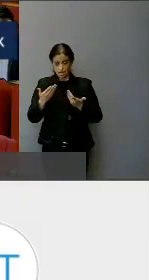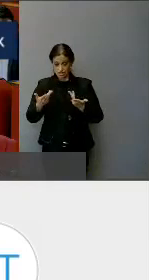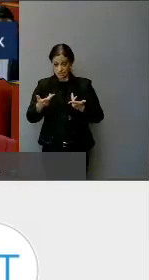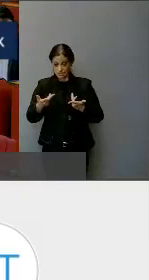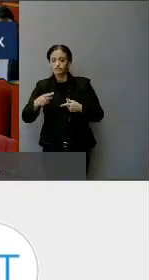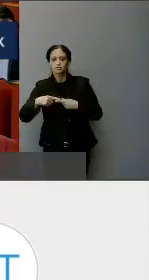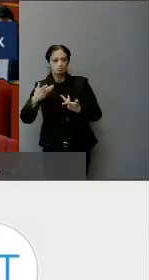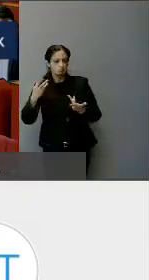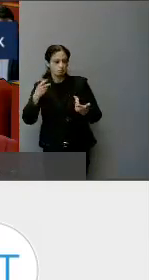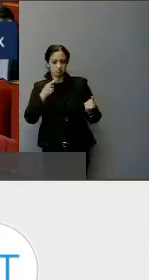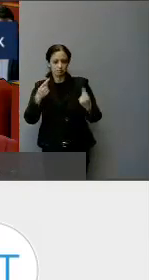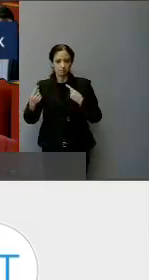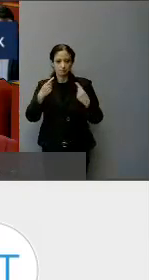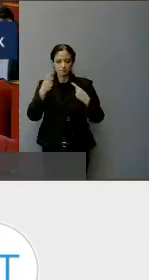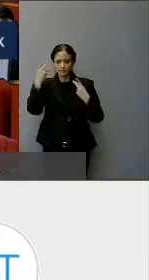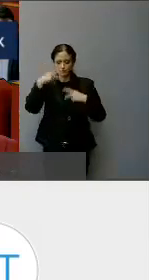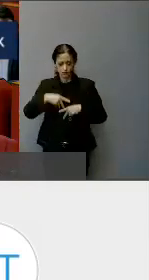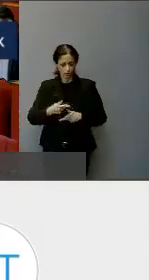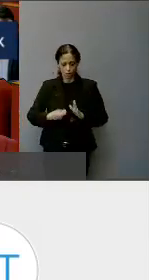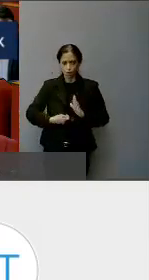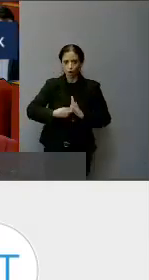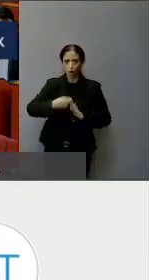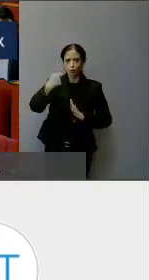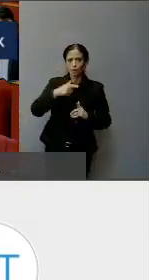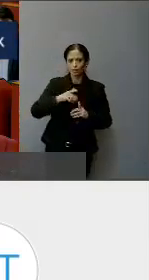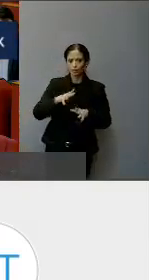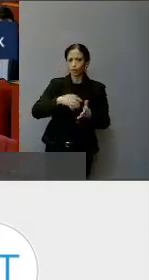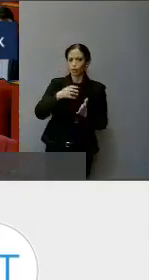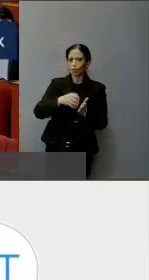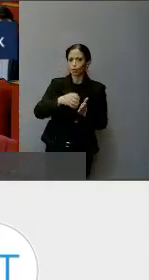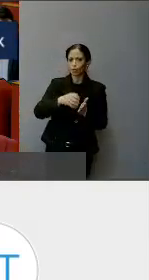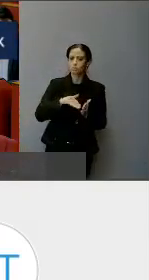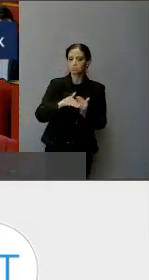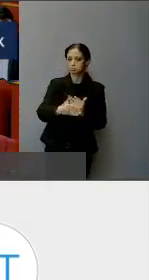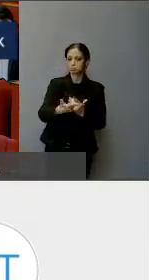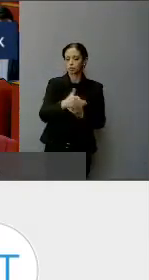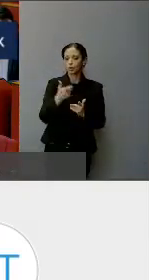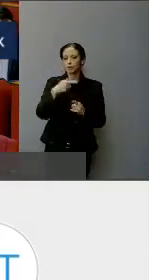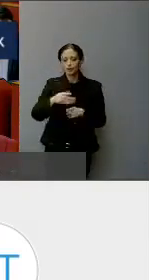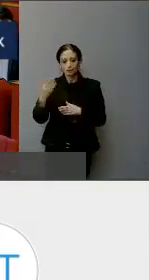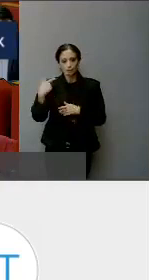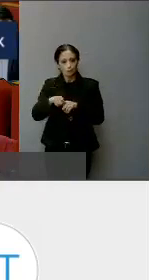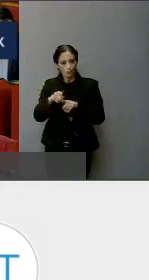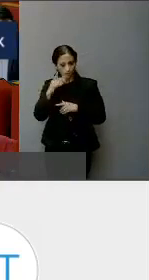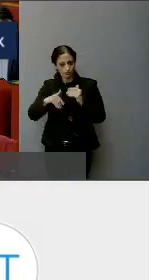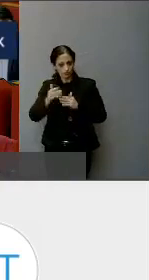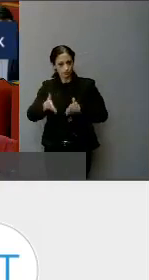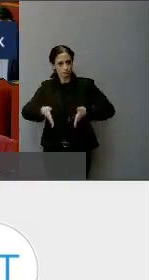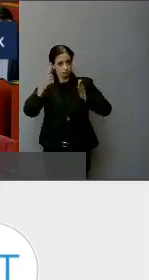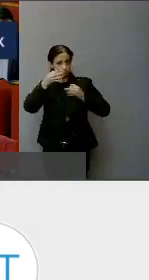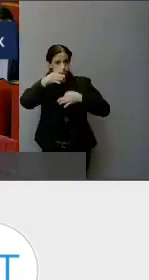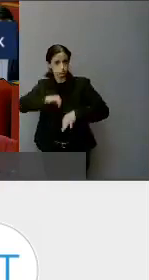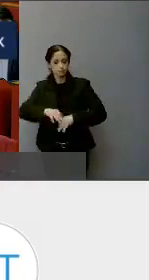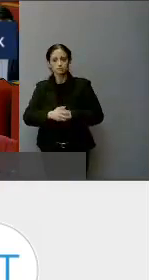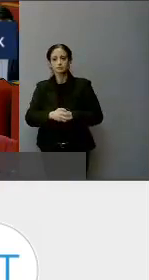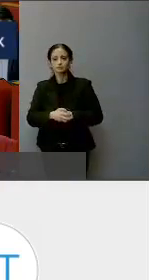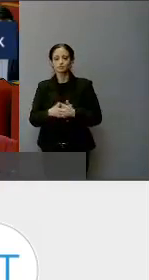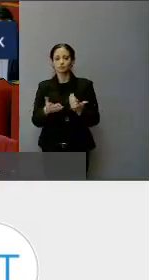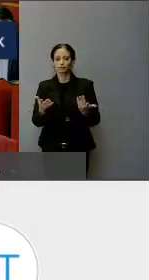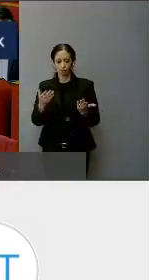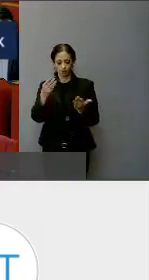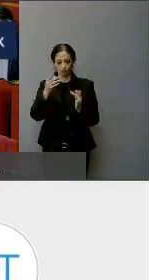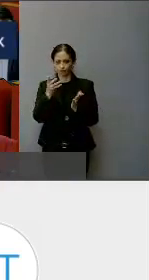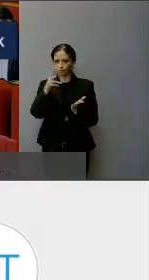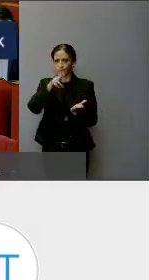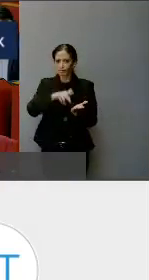che non c'è un incremento del consumo di suolo perché anche prima era possibile costruire peccato che nella delibera c'è scritto esattamente il